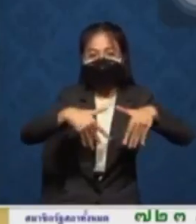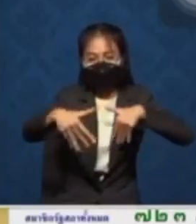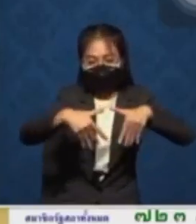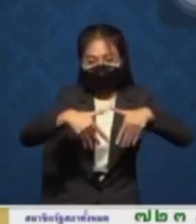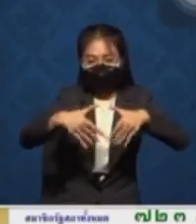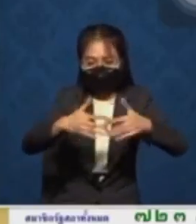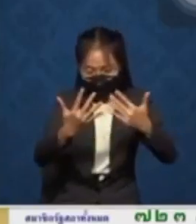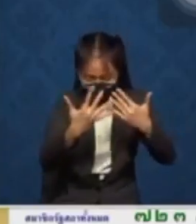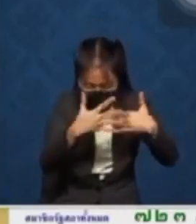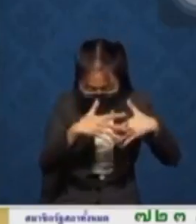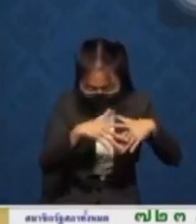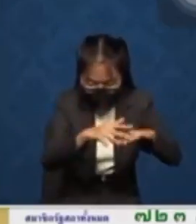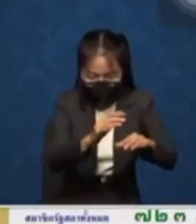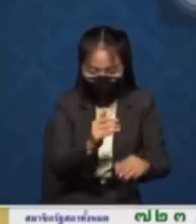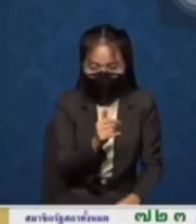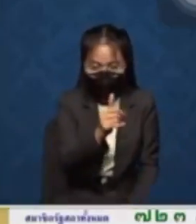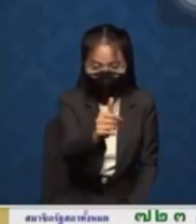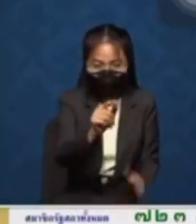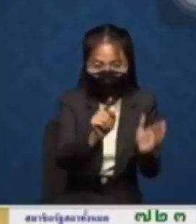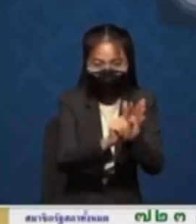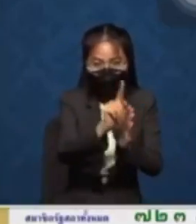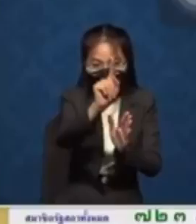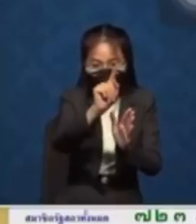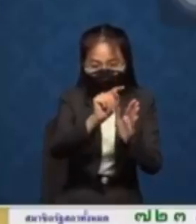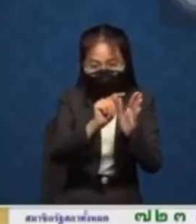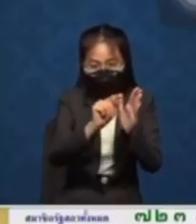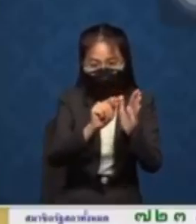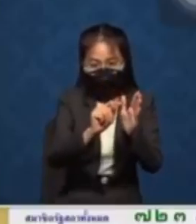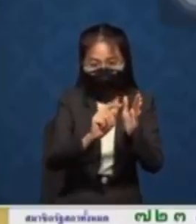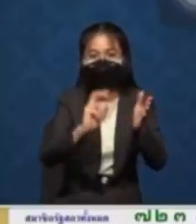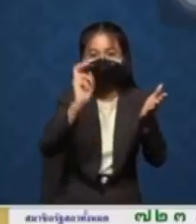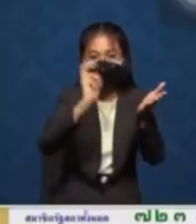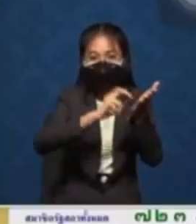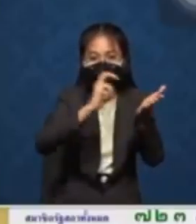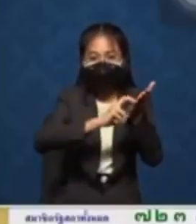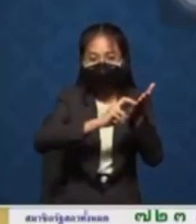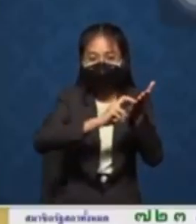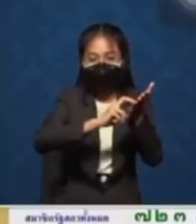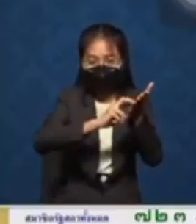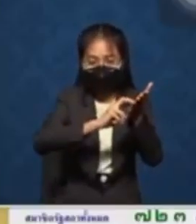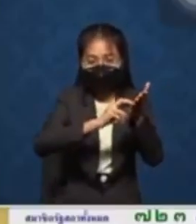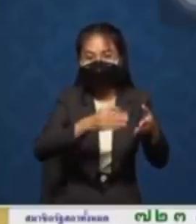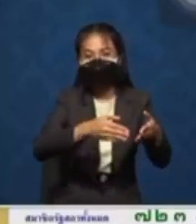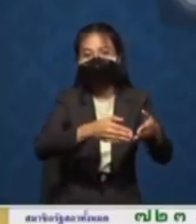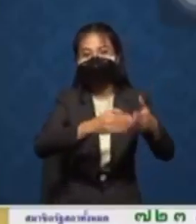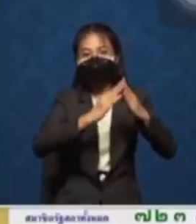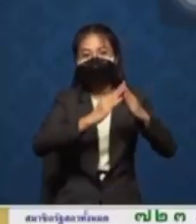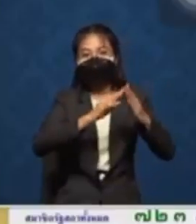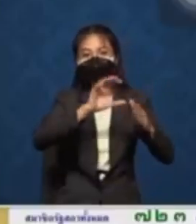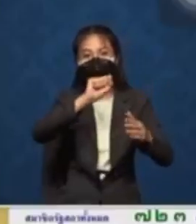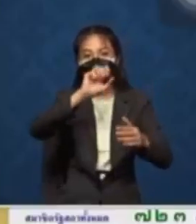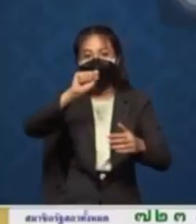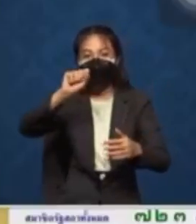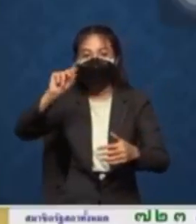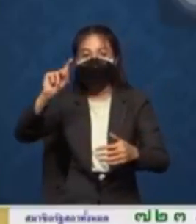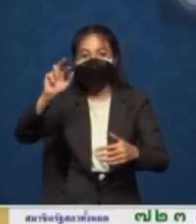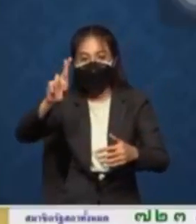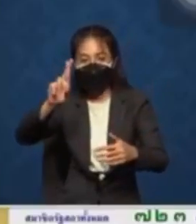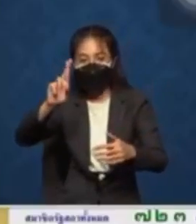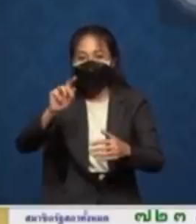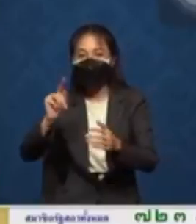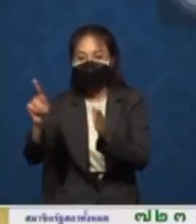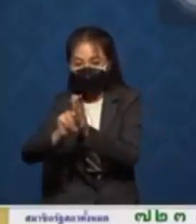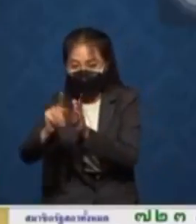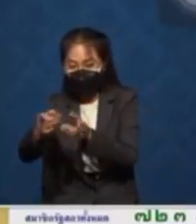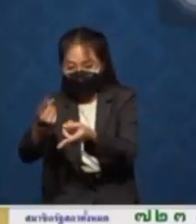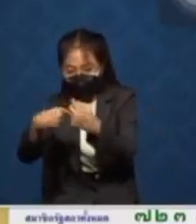คูหาทั้งหมด3ครั้ง1ครั้งเพื่อรับรองให้มีการแต่งตั้งสสร1ครั้งเพื่อไปเลือกสมาชิกที่จะไปนั่งอยู่ในสสรและอี